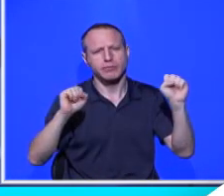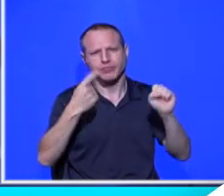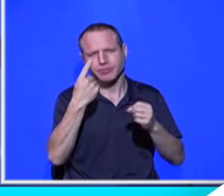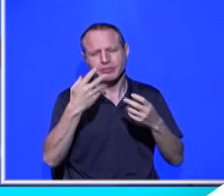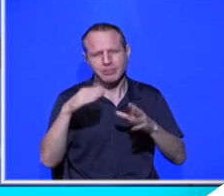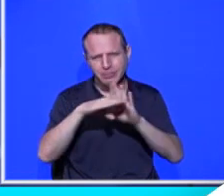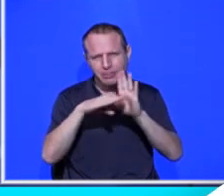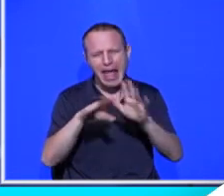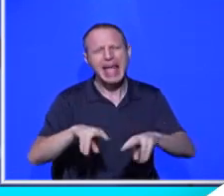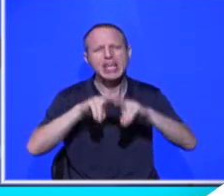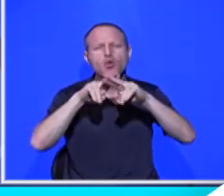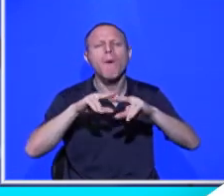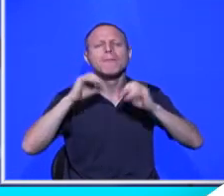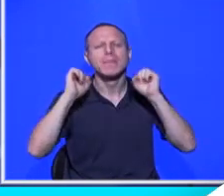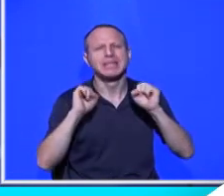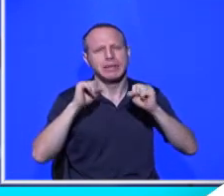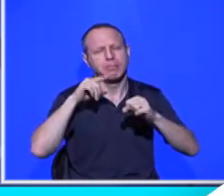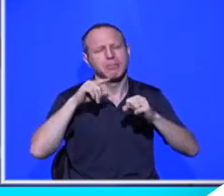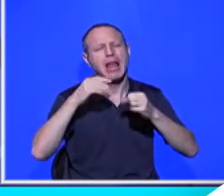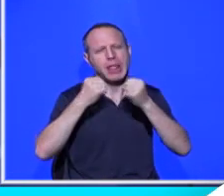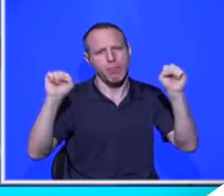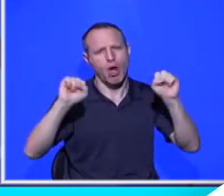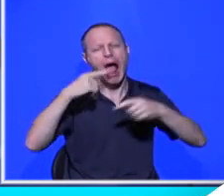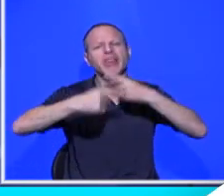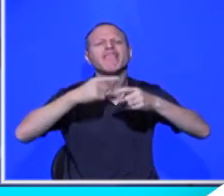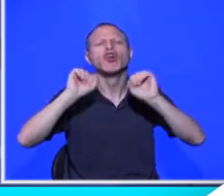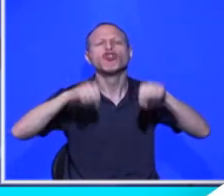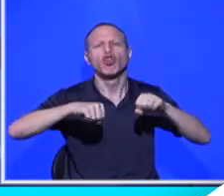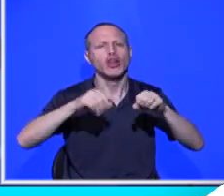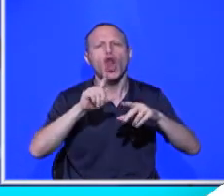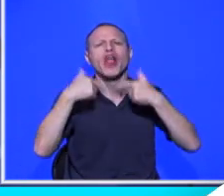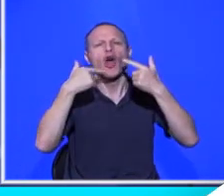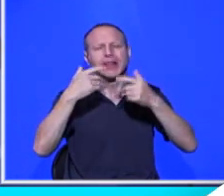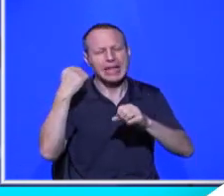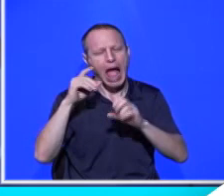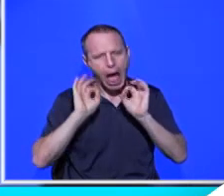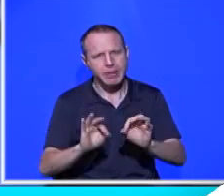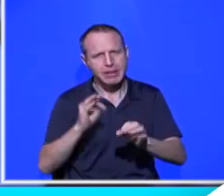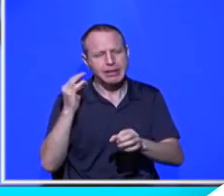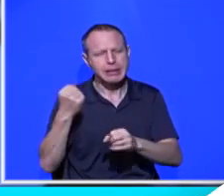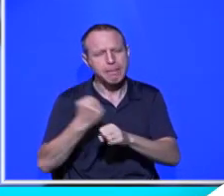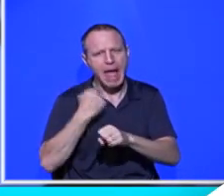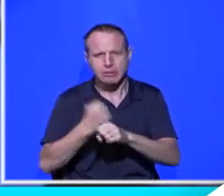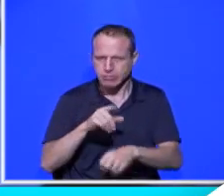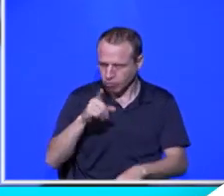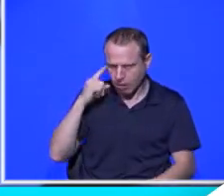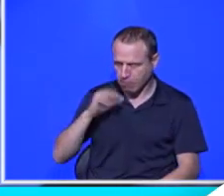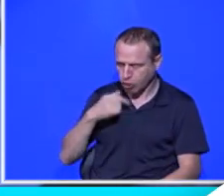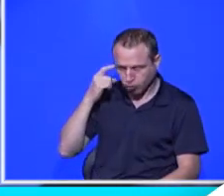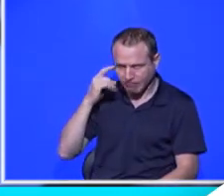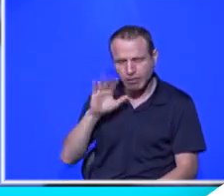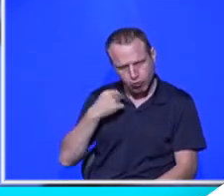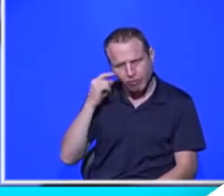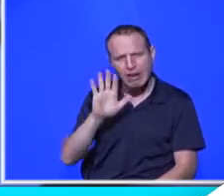הקיום הבסיסיים של דמוקרטיה זה אלטרנטיבה שלטונית לא תיאורטית, אמיתית, מעשית. אתה יודע מה אני יושבת, אני חושבת? אני חושבת ככה.